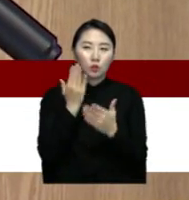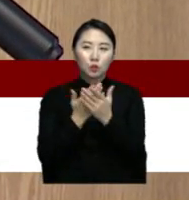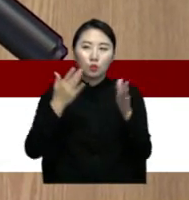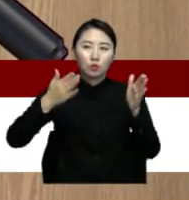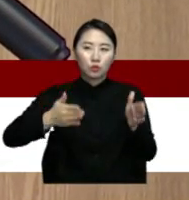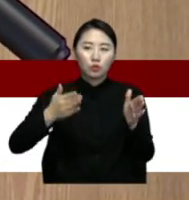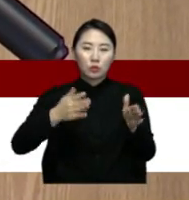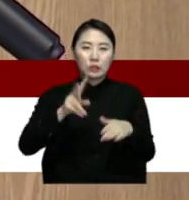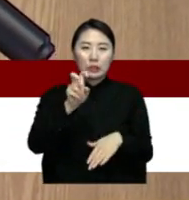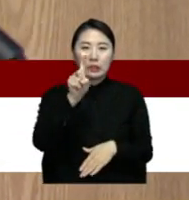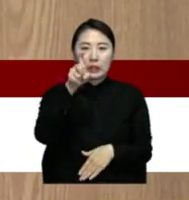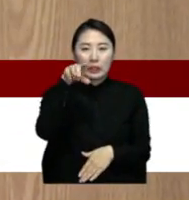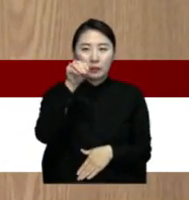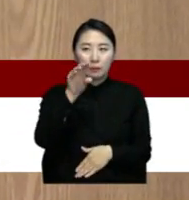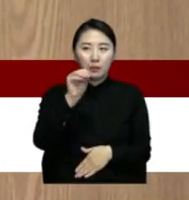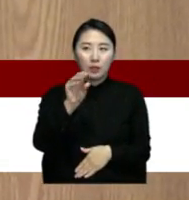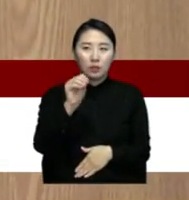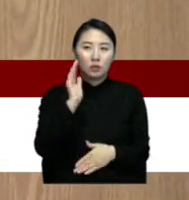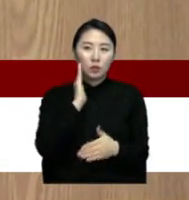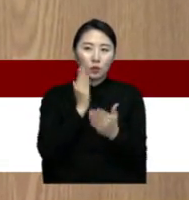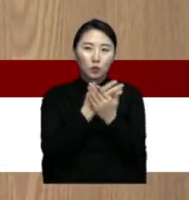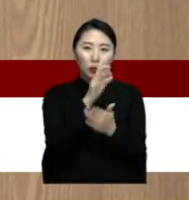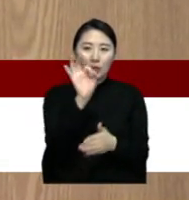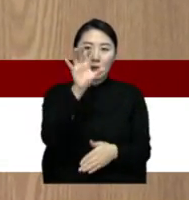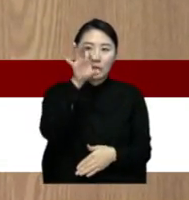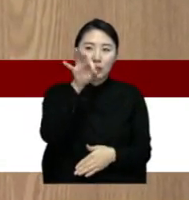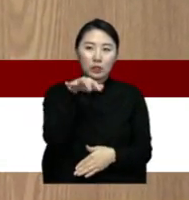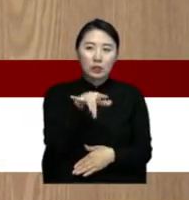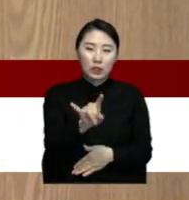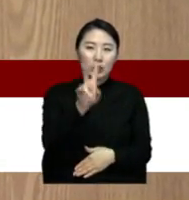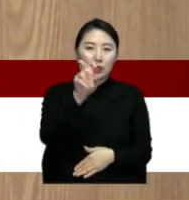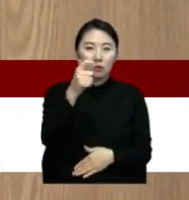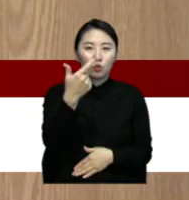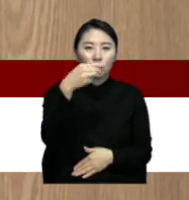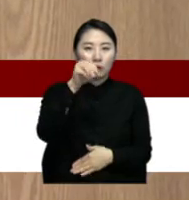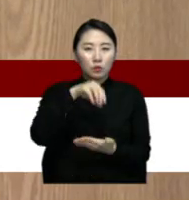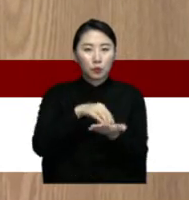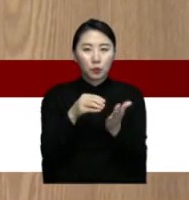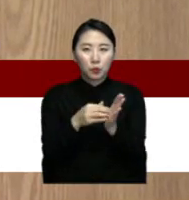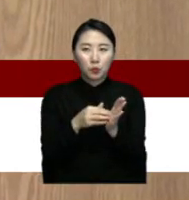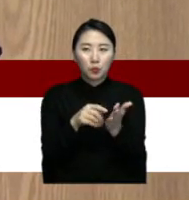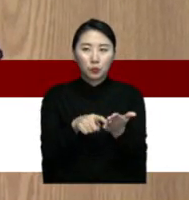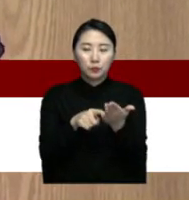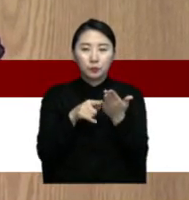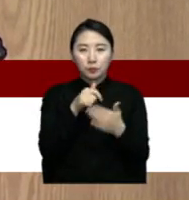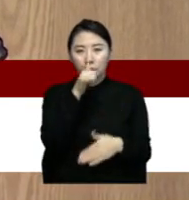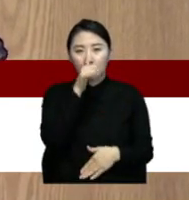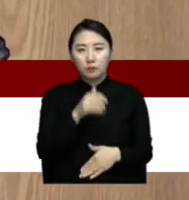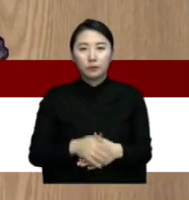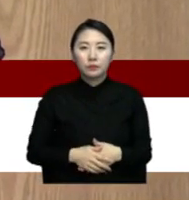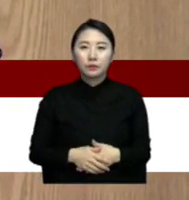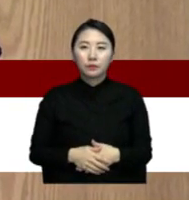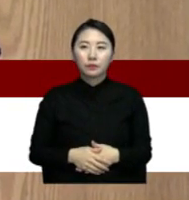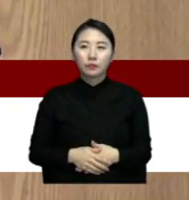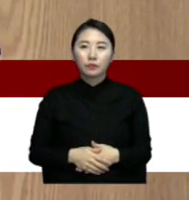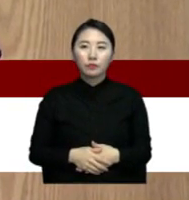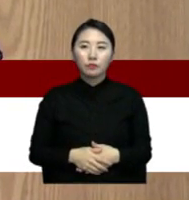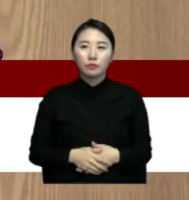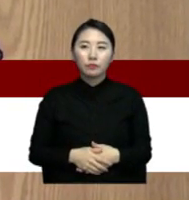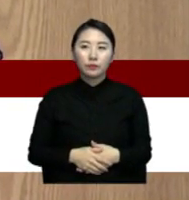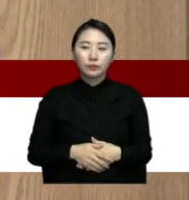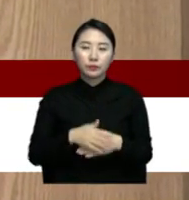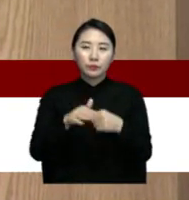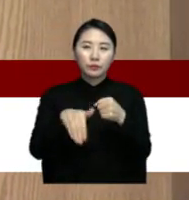그다음에 서초 양재 같은 20만 대가 하루에 통과하고 있습니다. 그래서 이러한 통과량은